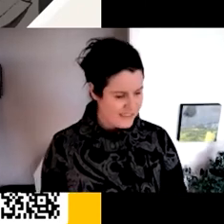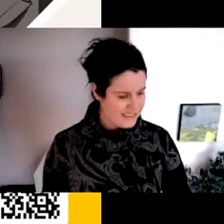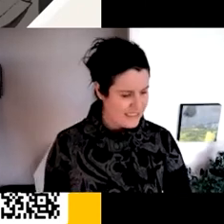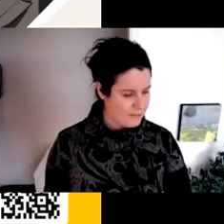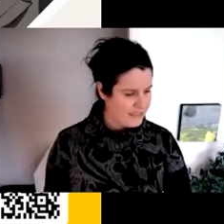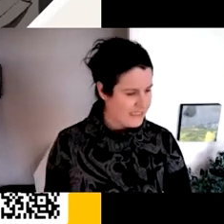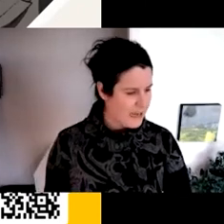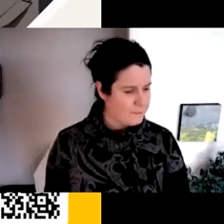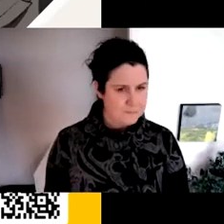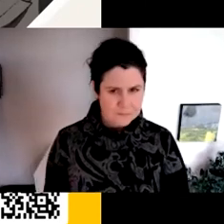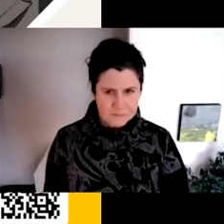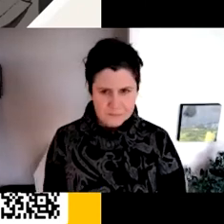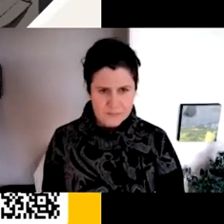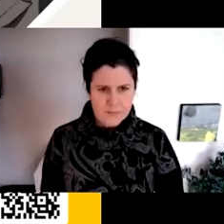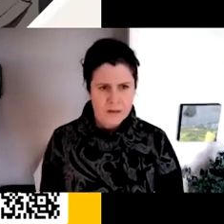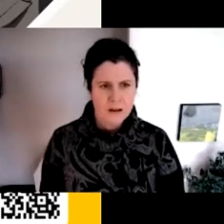de la diversité capacitaire